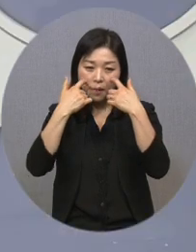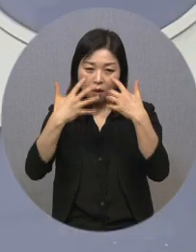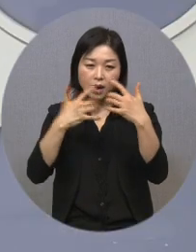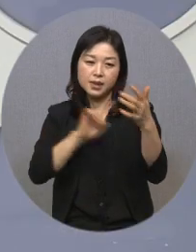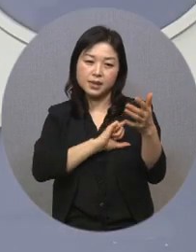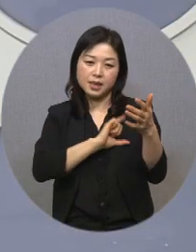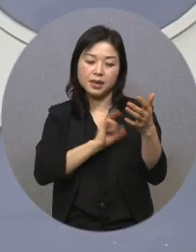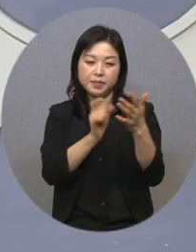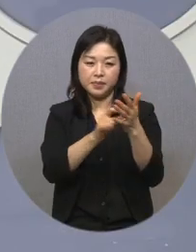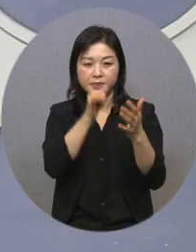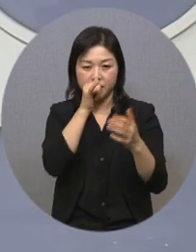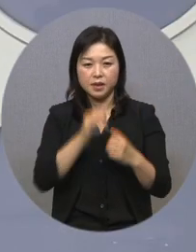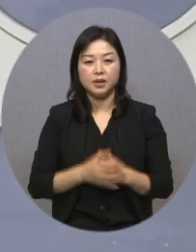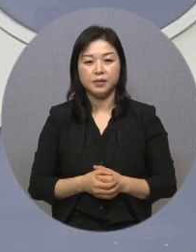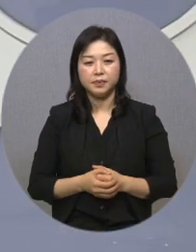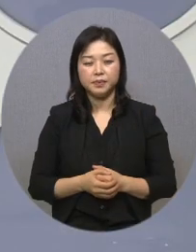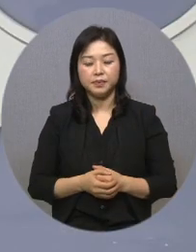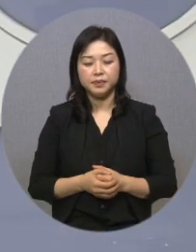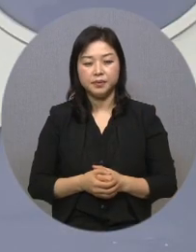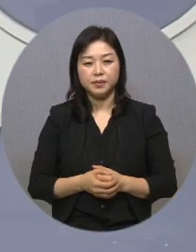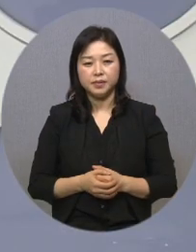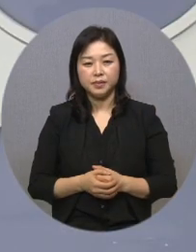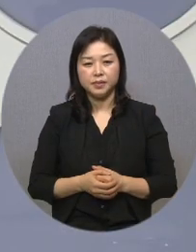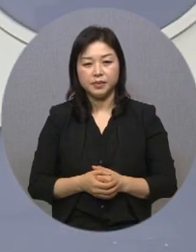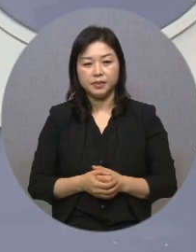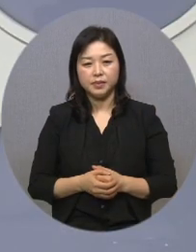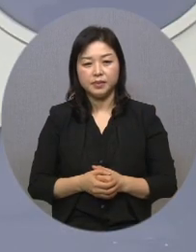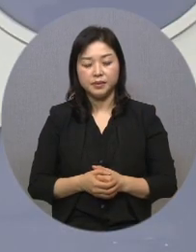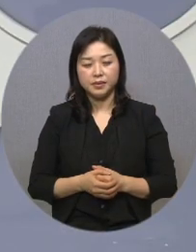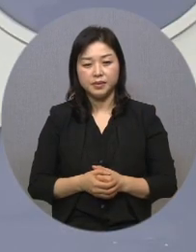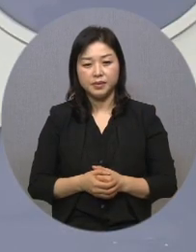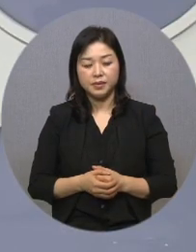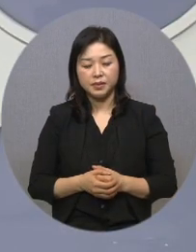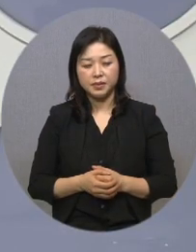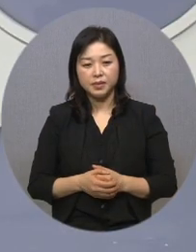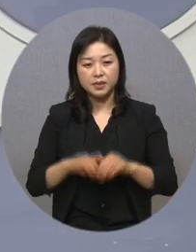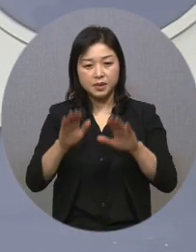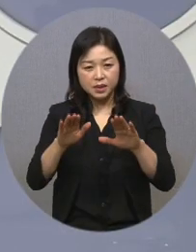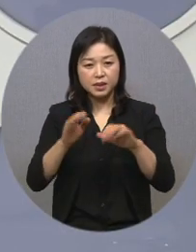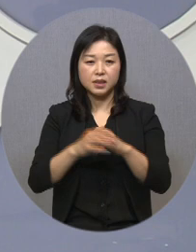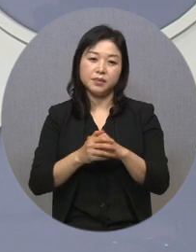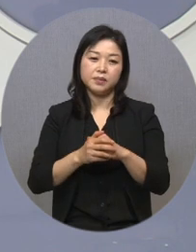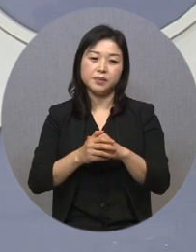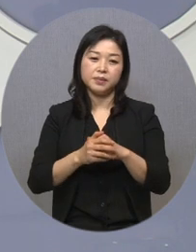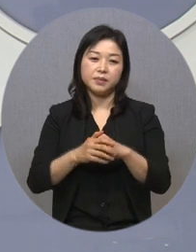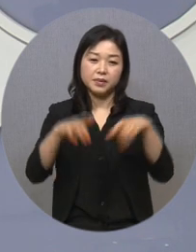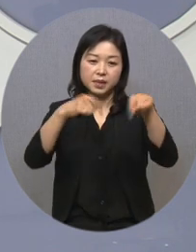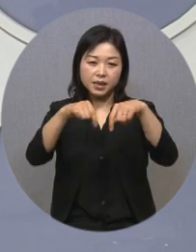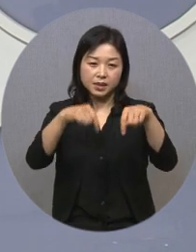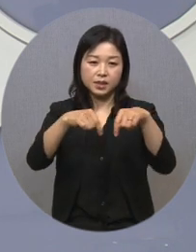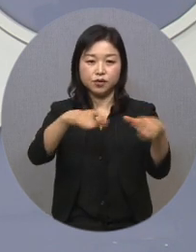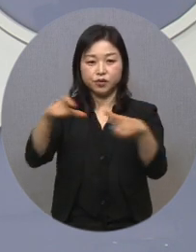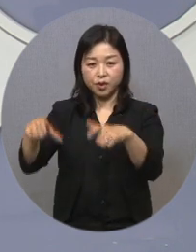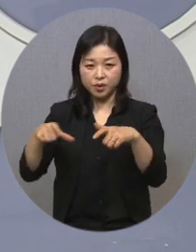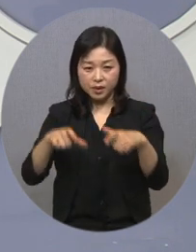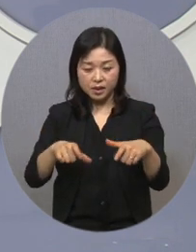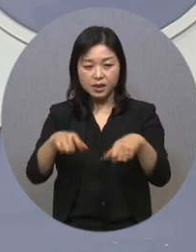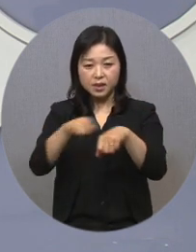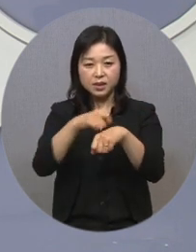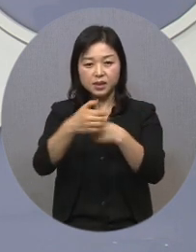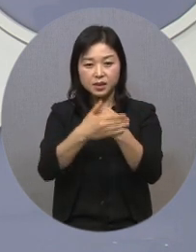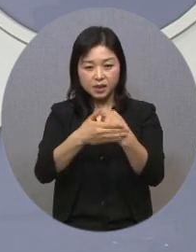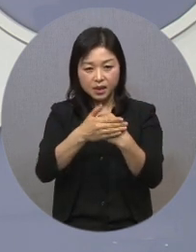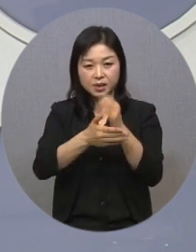있습니다. 지금 네 개 자치단체가 특례시로 출발을 하지만 이 특례시에서